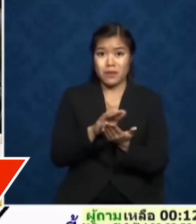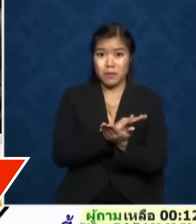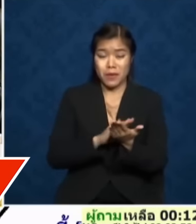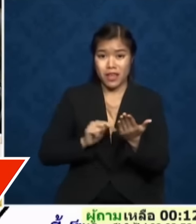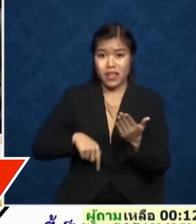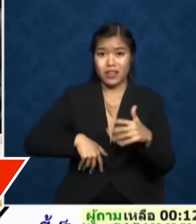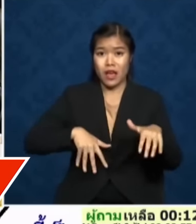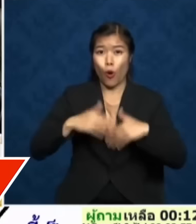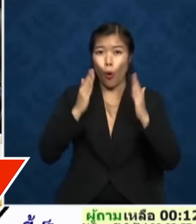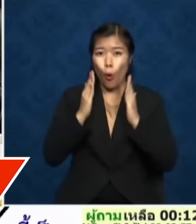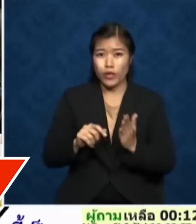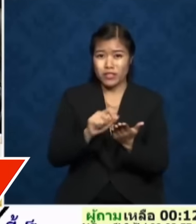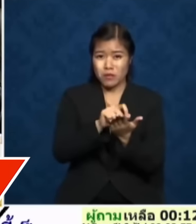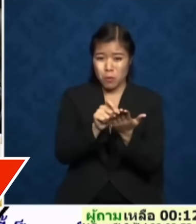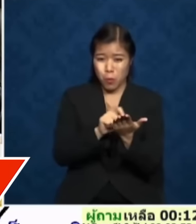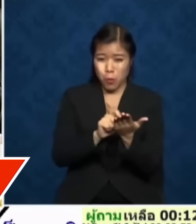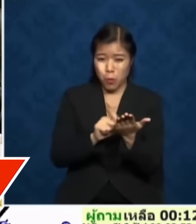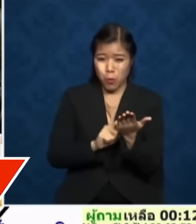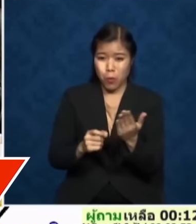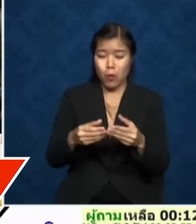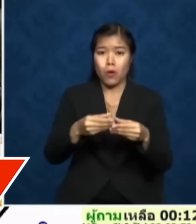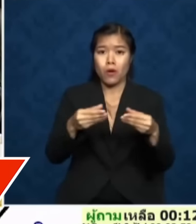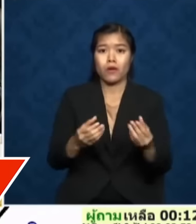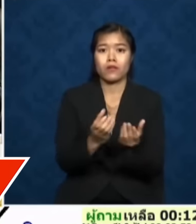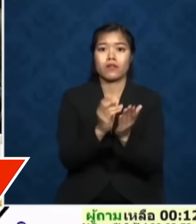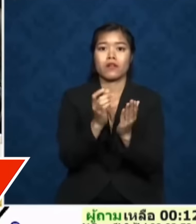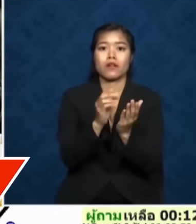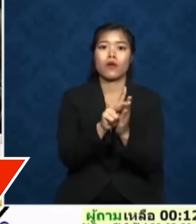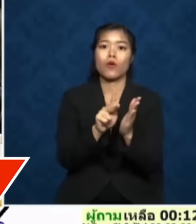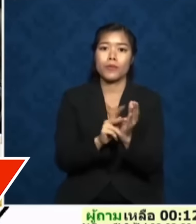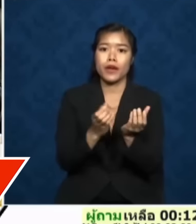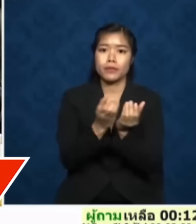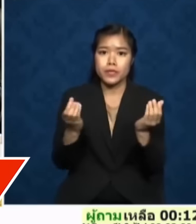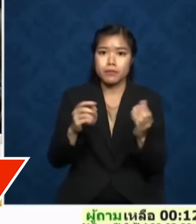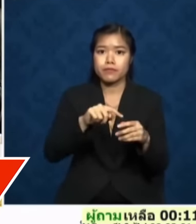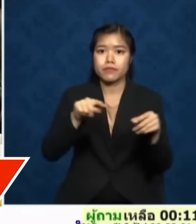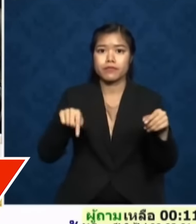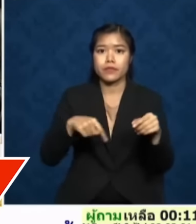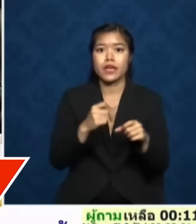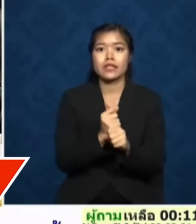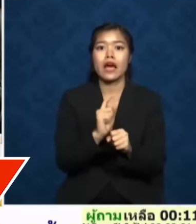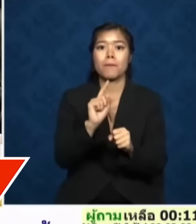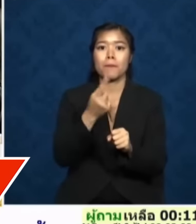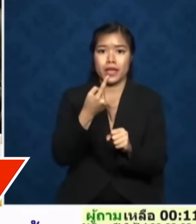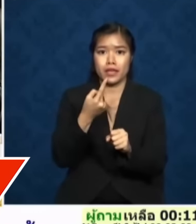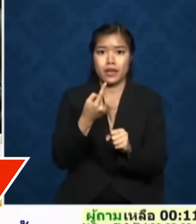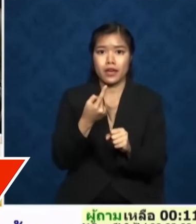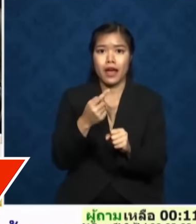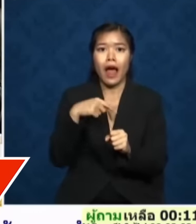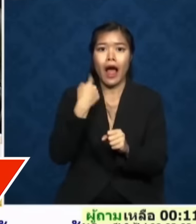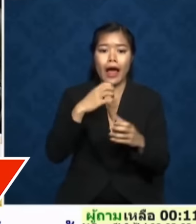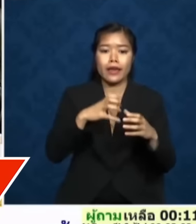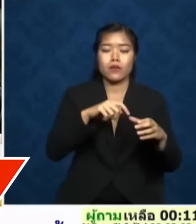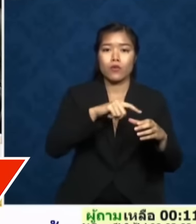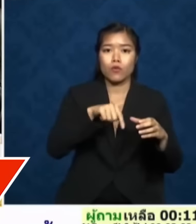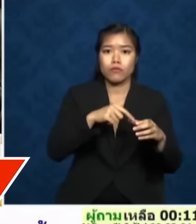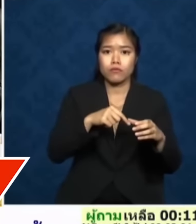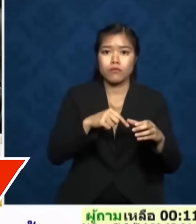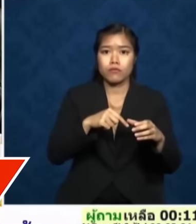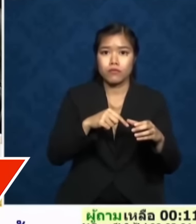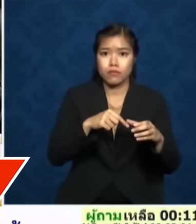บับจะมีเพียงแค่คณะรัฐประหารที่จะมาฉีกรัฐธรรมนูญอย่างตามใจชอบอย่